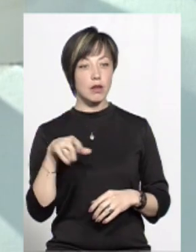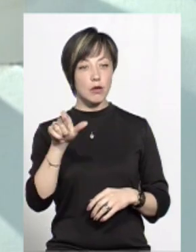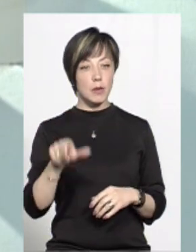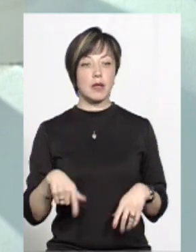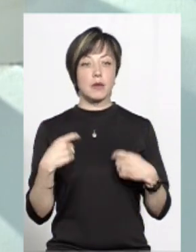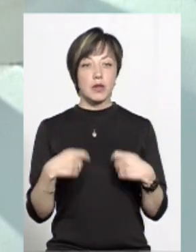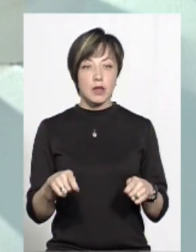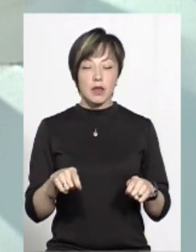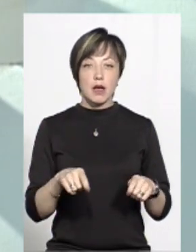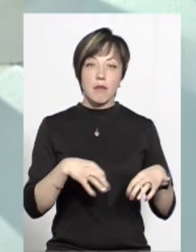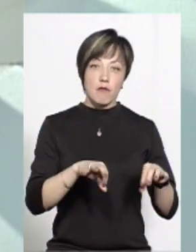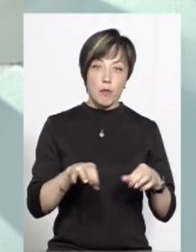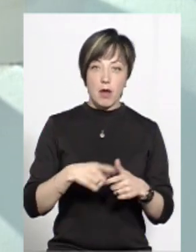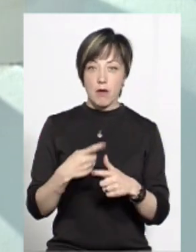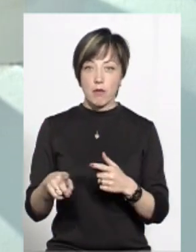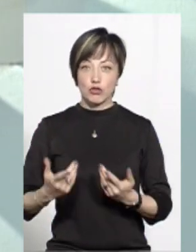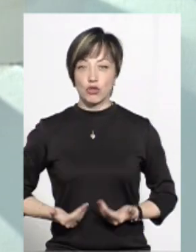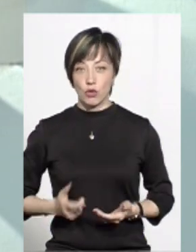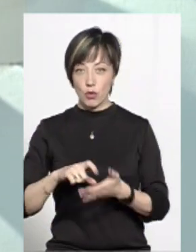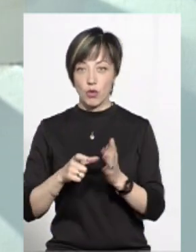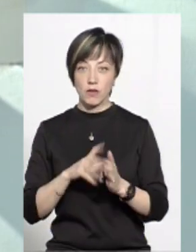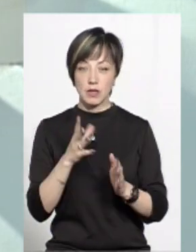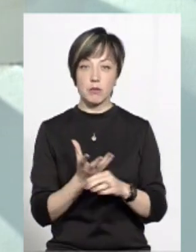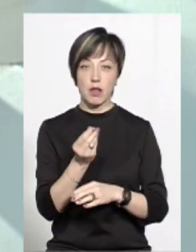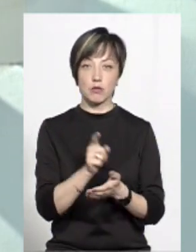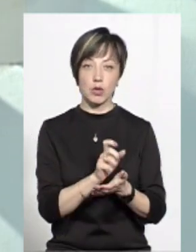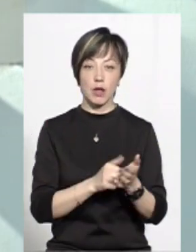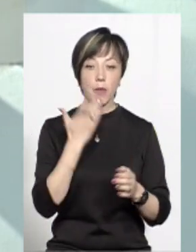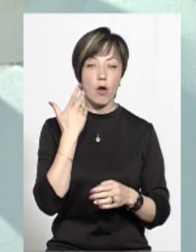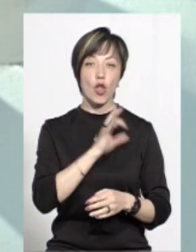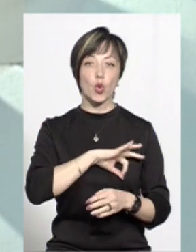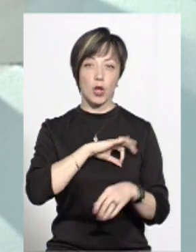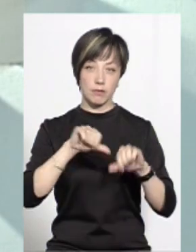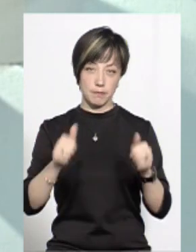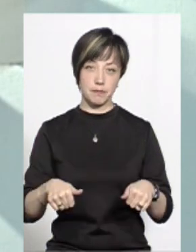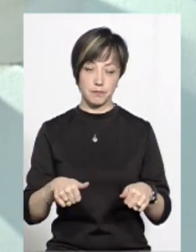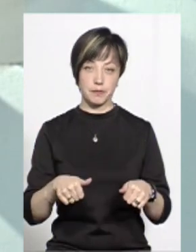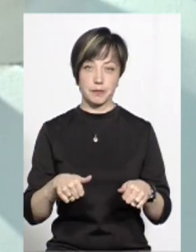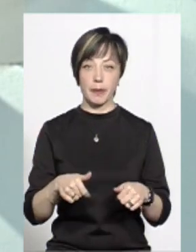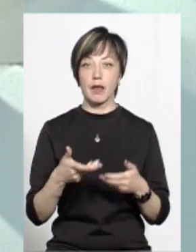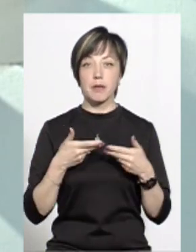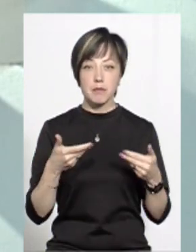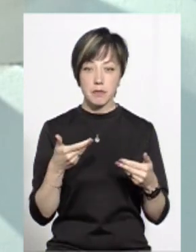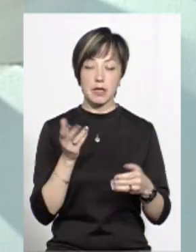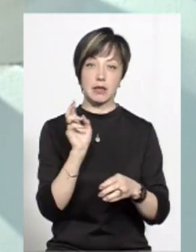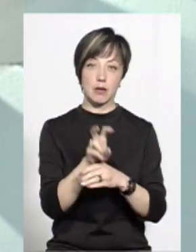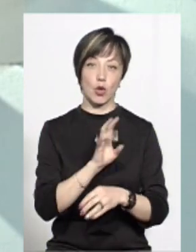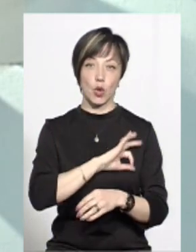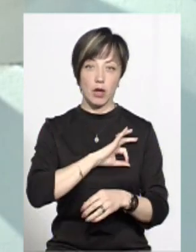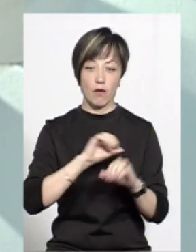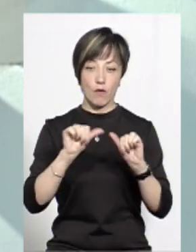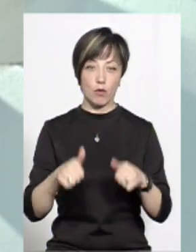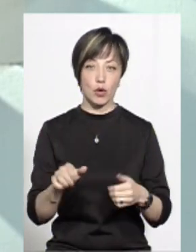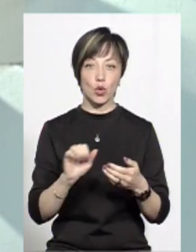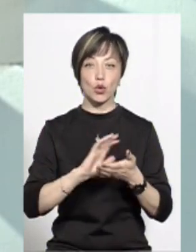громадянин продає рухоме чи нерухоме майно, вони взагалі сплачують податок під час нотаріального оформлення. Тобто ми йдемо до нотаріуса, нотаріус